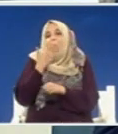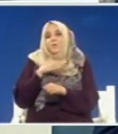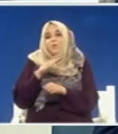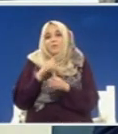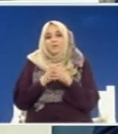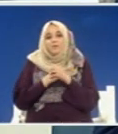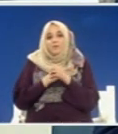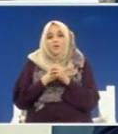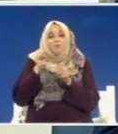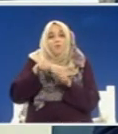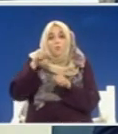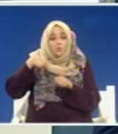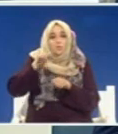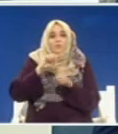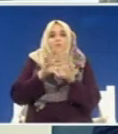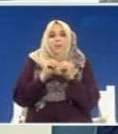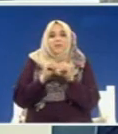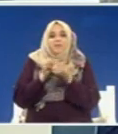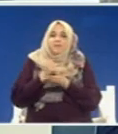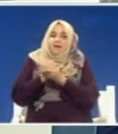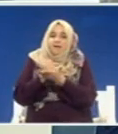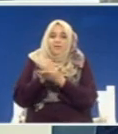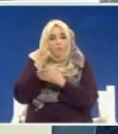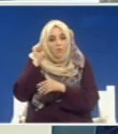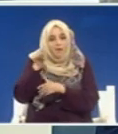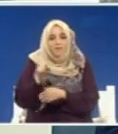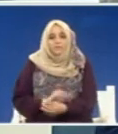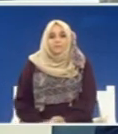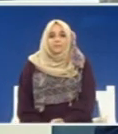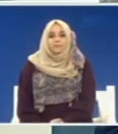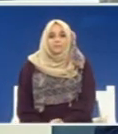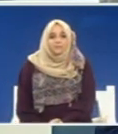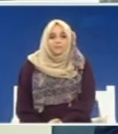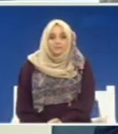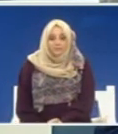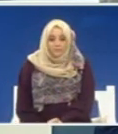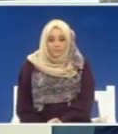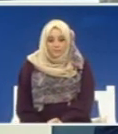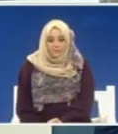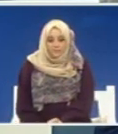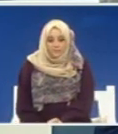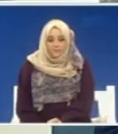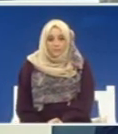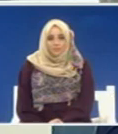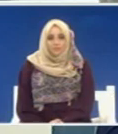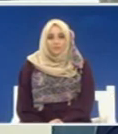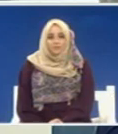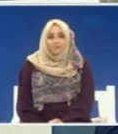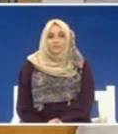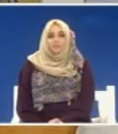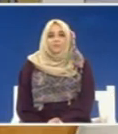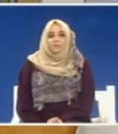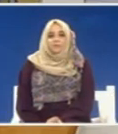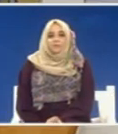وعلى الجميع أن يسعى لذلك. نعم. هذا هو المطلوب. نعم. يونس. طيب شيخنا،